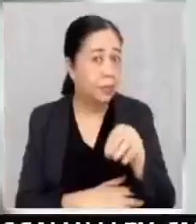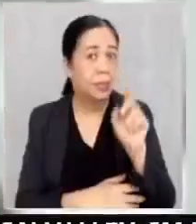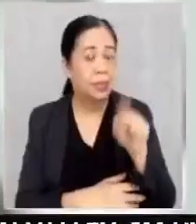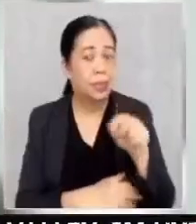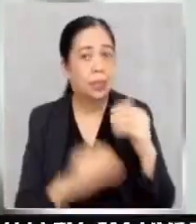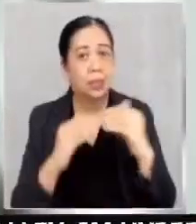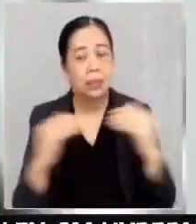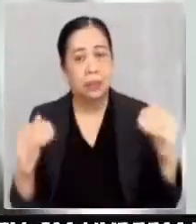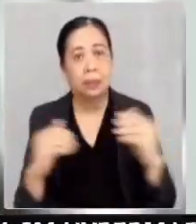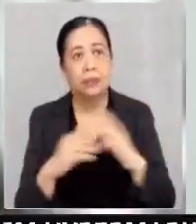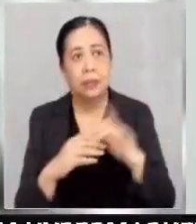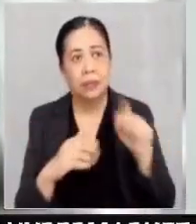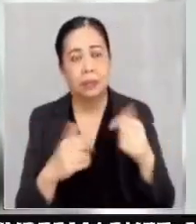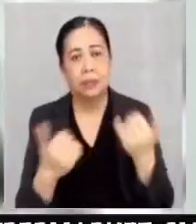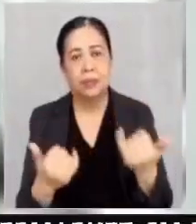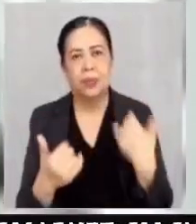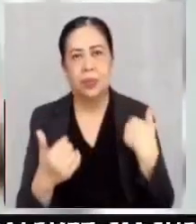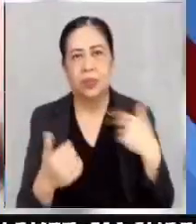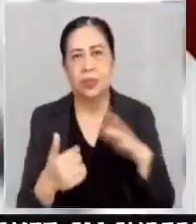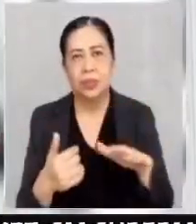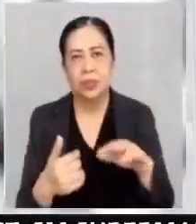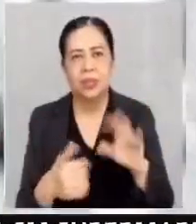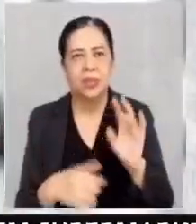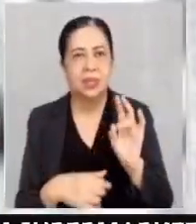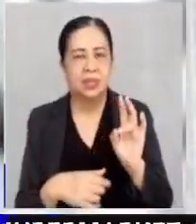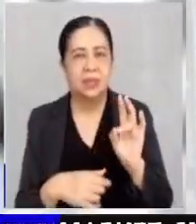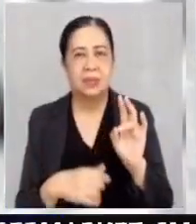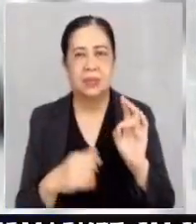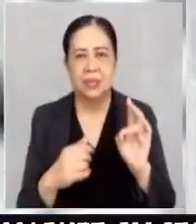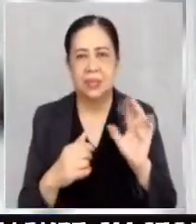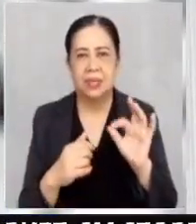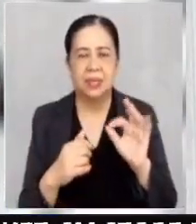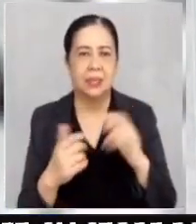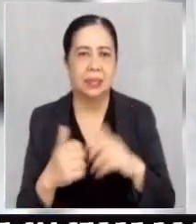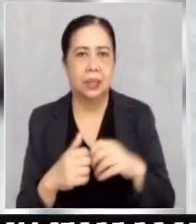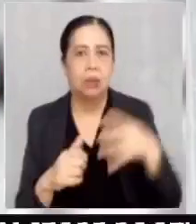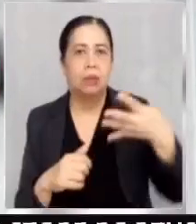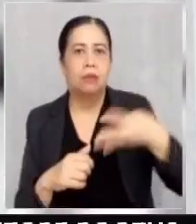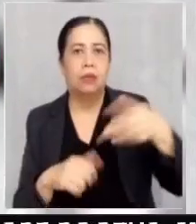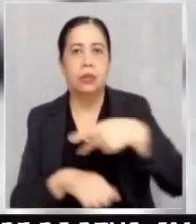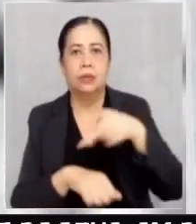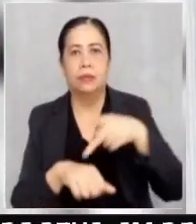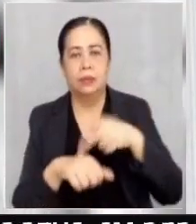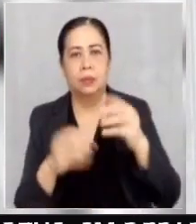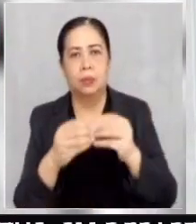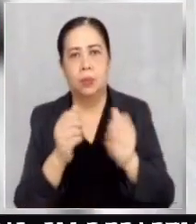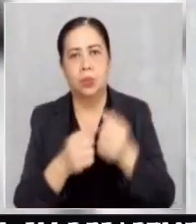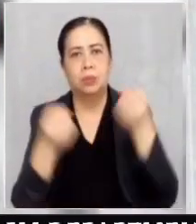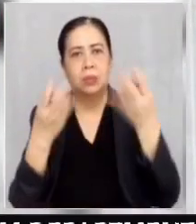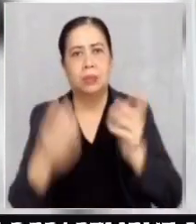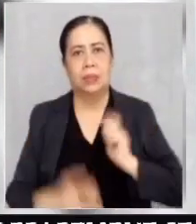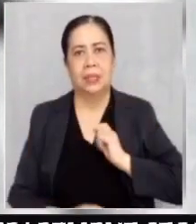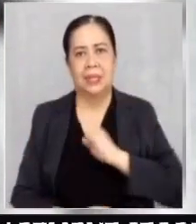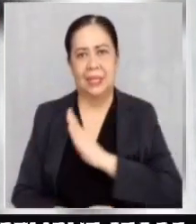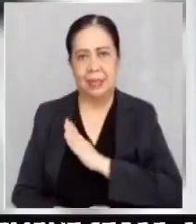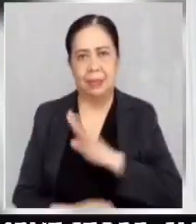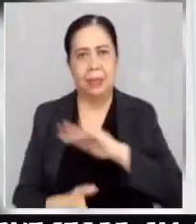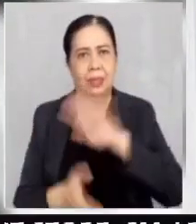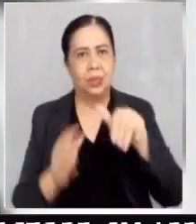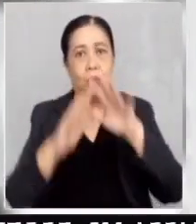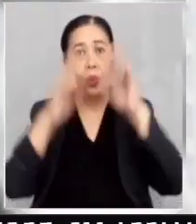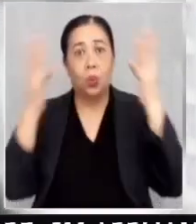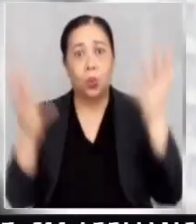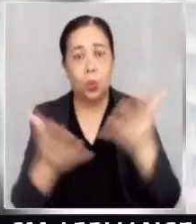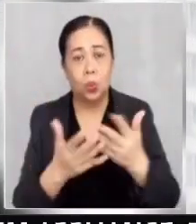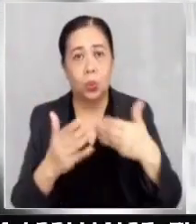standard. Currently, we are at 79. Ika-apat ang Pilipinas sa pinakamaraming TB cases sa mundo, sunod sa